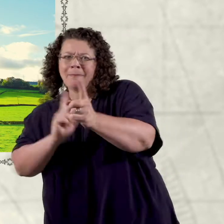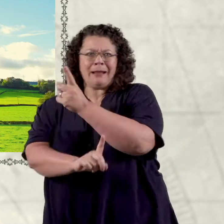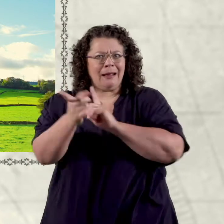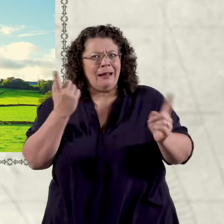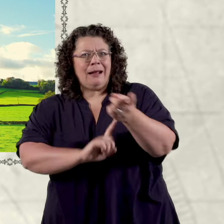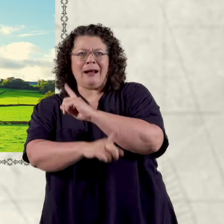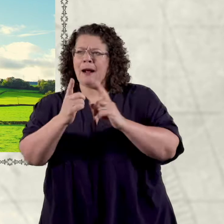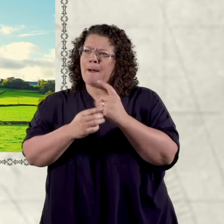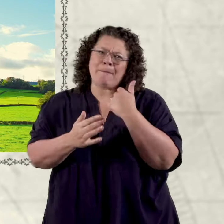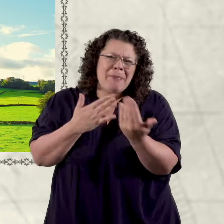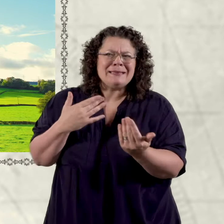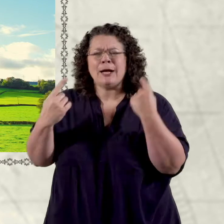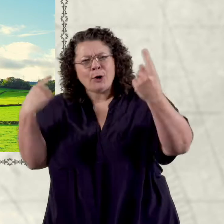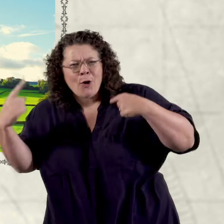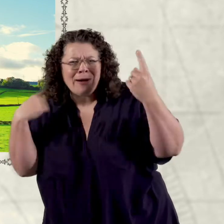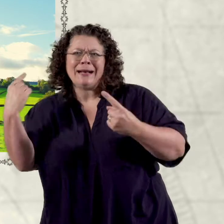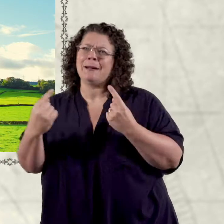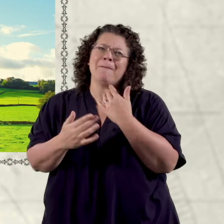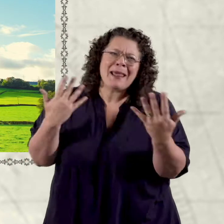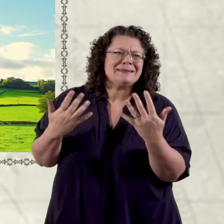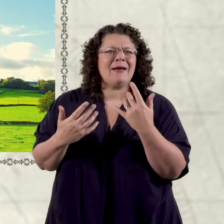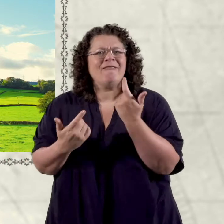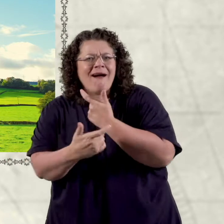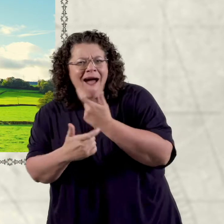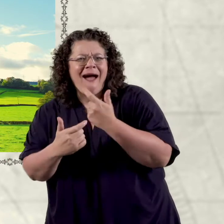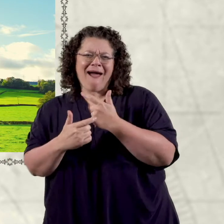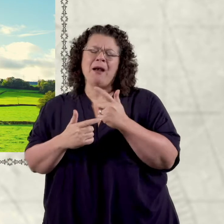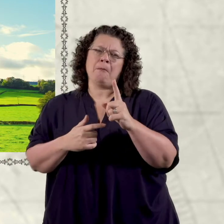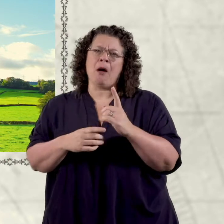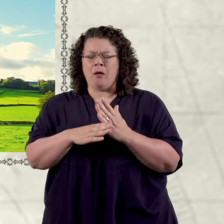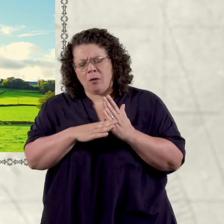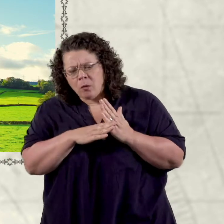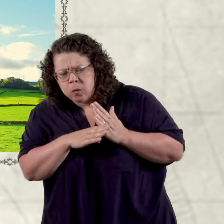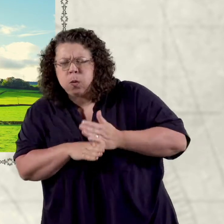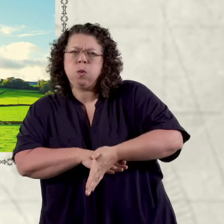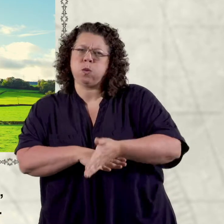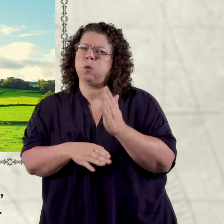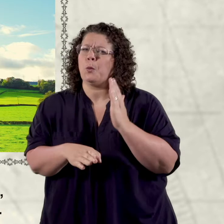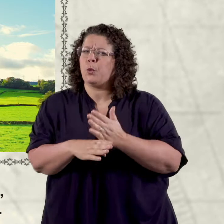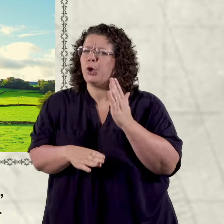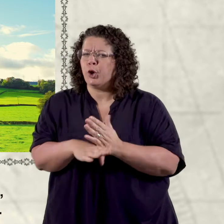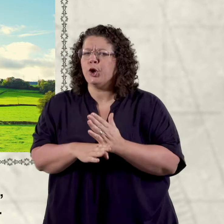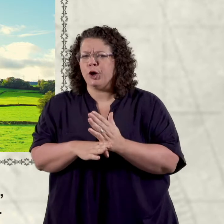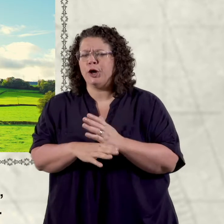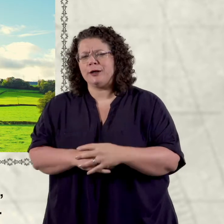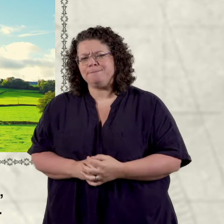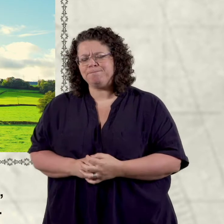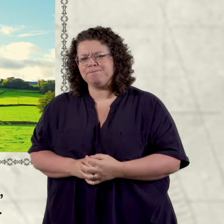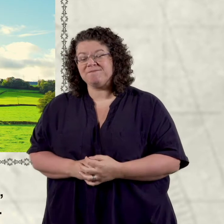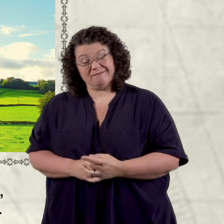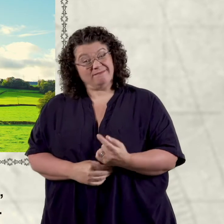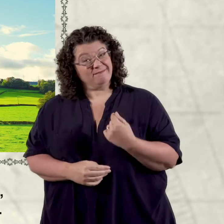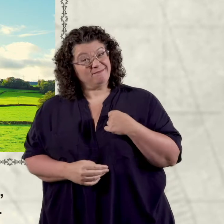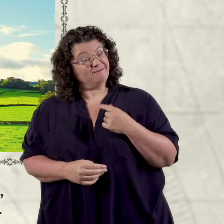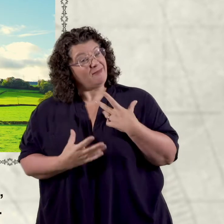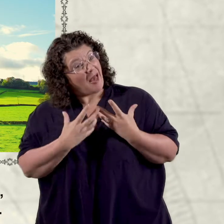digon o sŵn a digon o hwyl, ond mi oeddan ni'n gweithio'n galed. A dyna o'n i'n neud, ffarmio efo'n